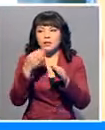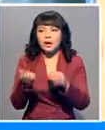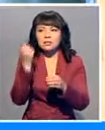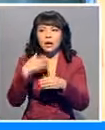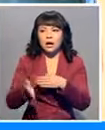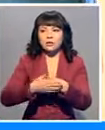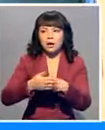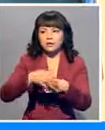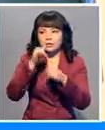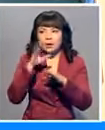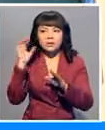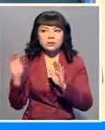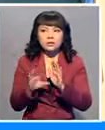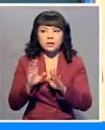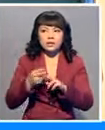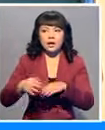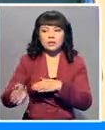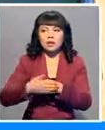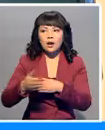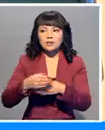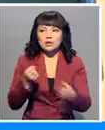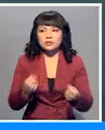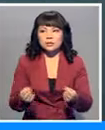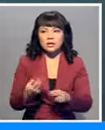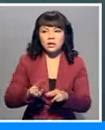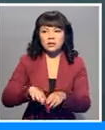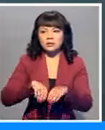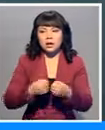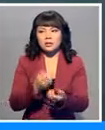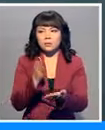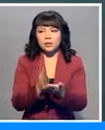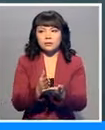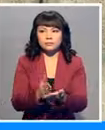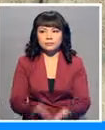есікті кіреберістегі ашып жабудың өзі